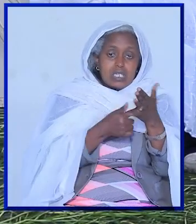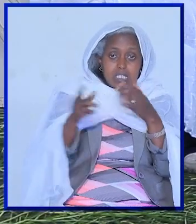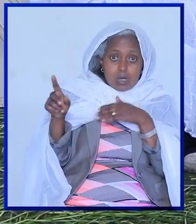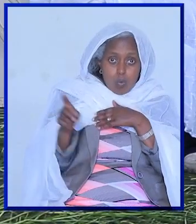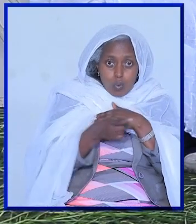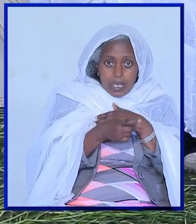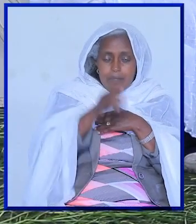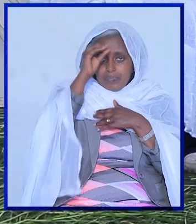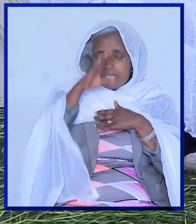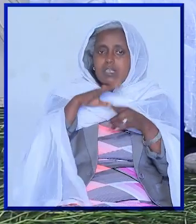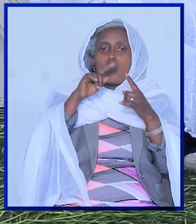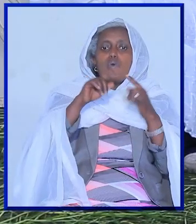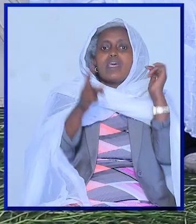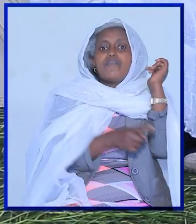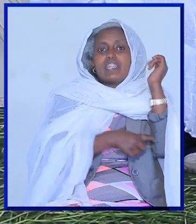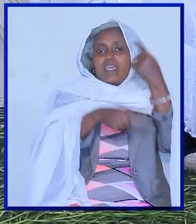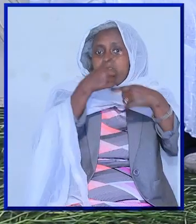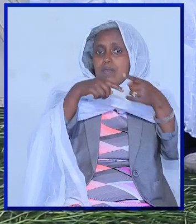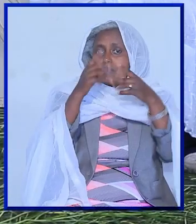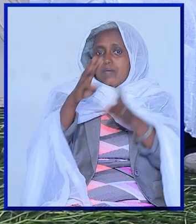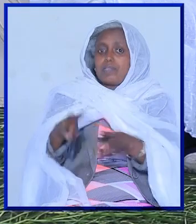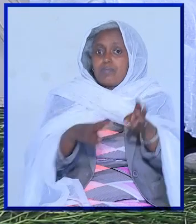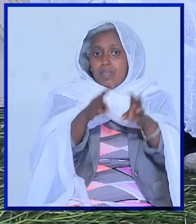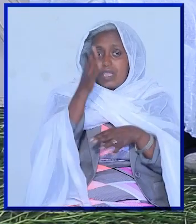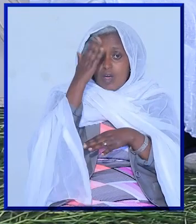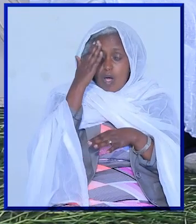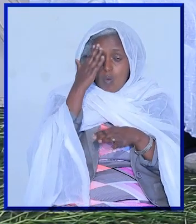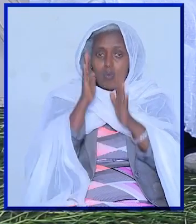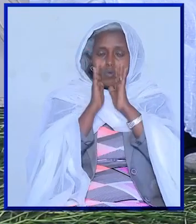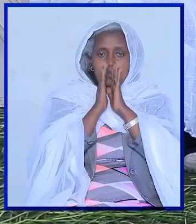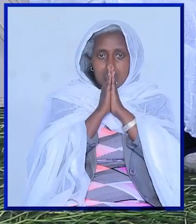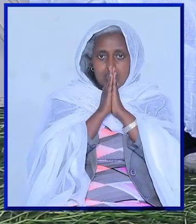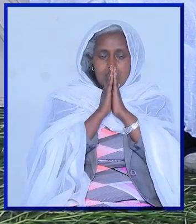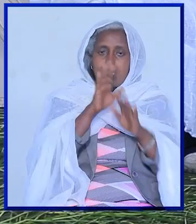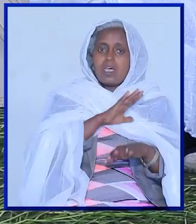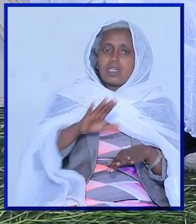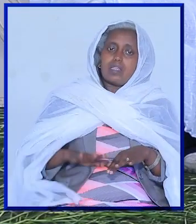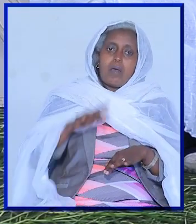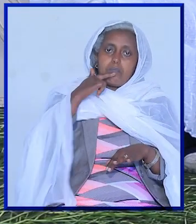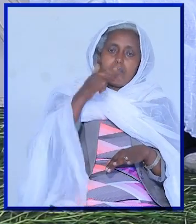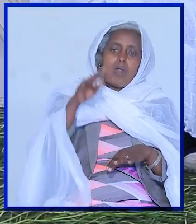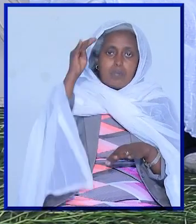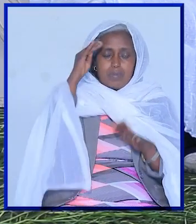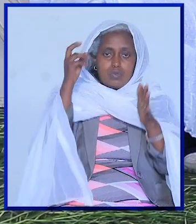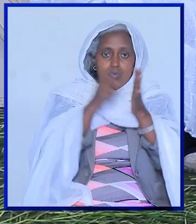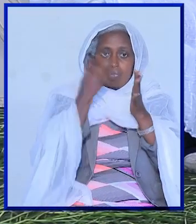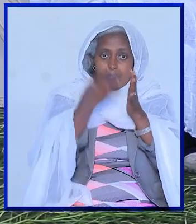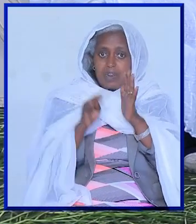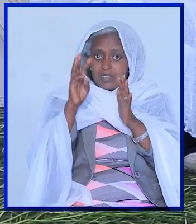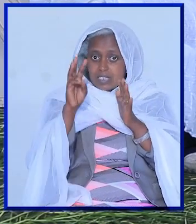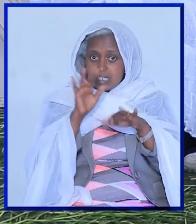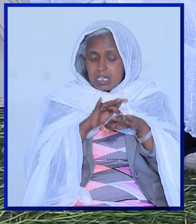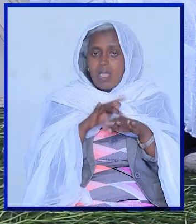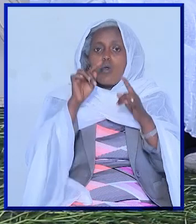ሰው ወደ ፈተና የሚያመጣበትን መንገድ አውቆ ከጸለየው ጌታን ብሏል በማቴዎስ ወንጌል ምዕራፍ 6 ላይ